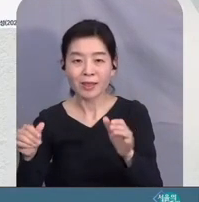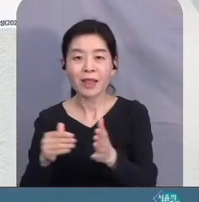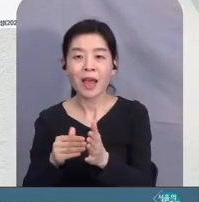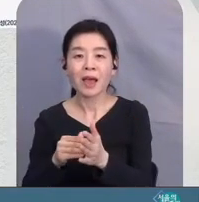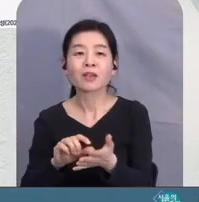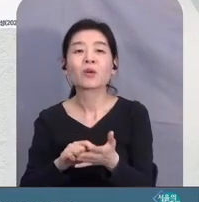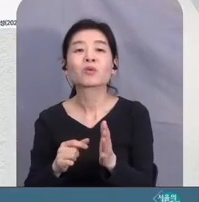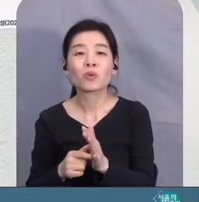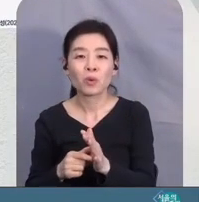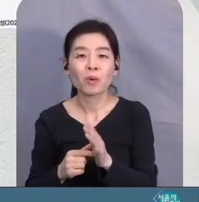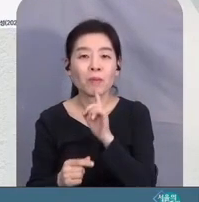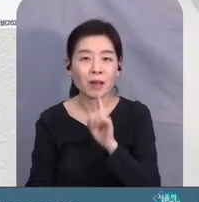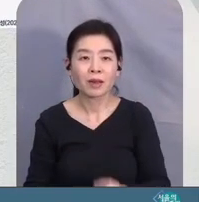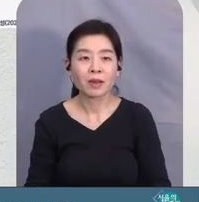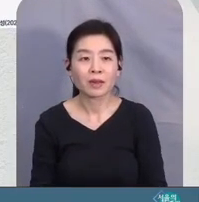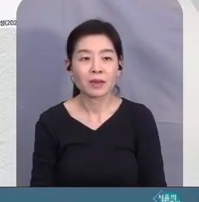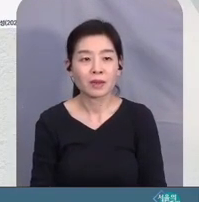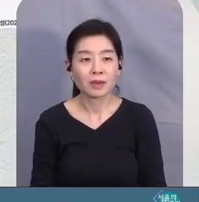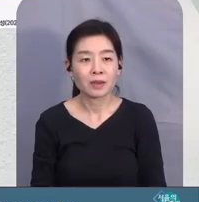잘 안 들려요?